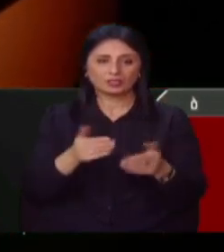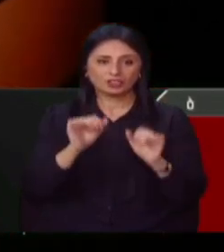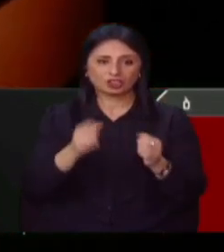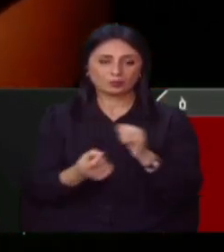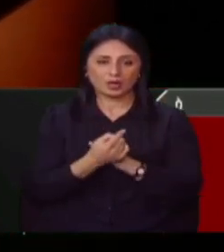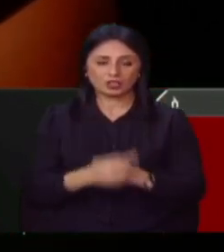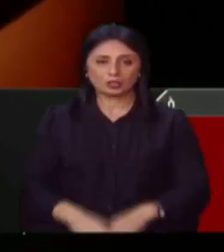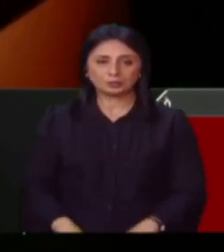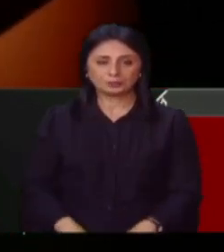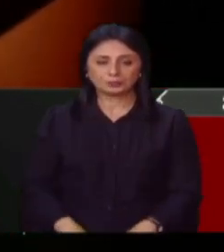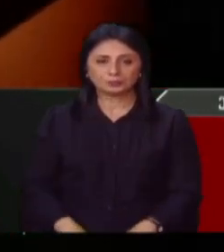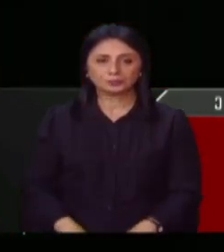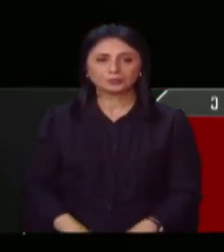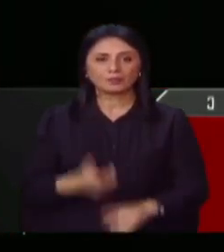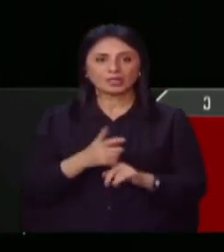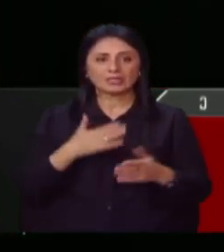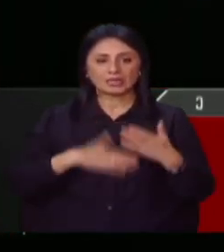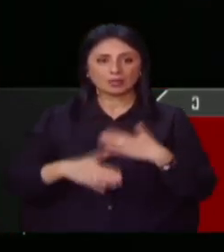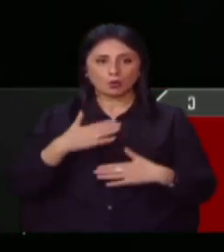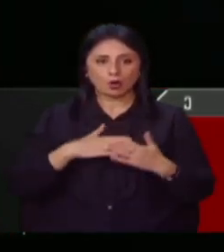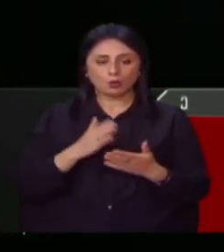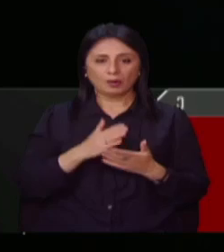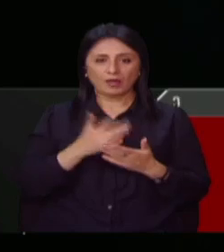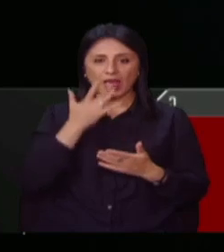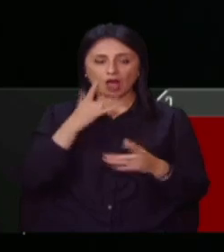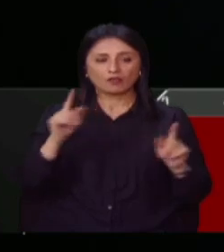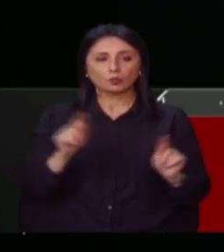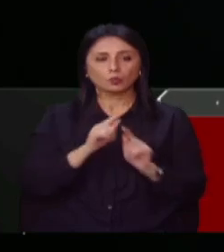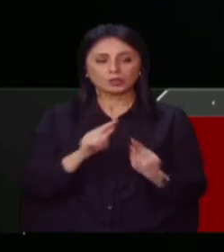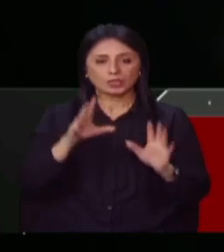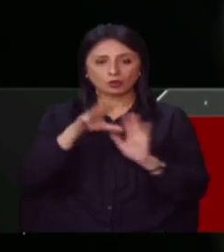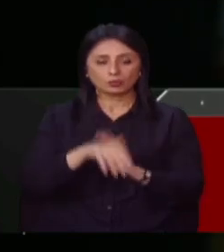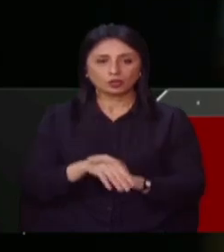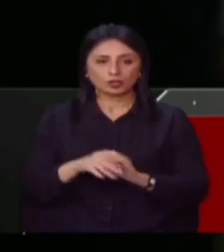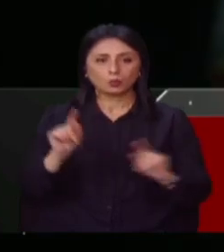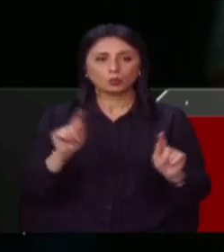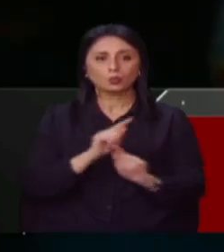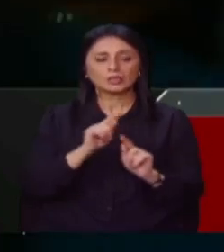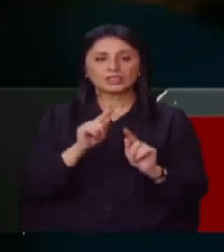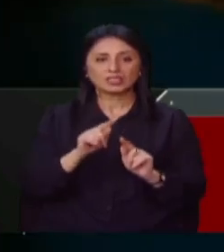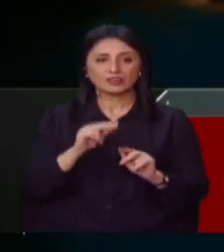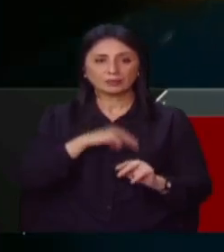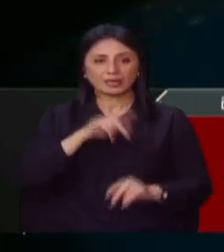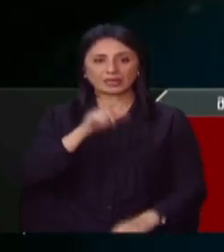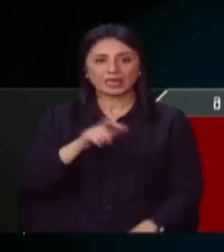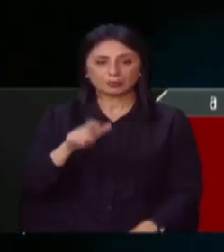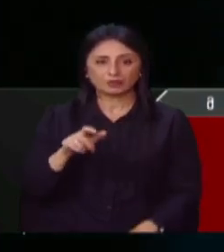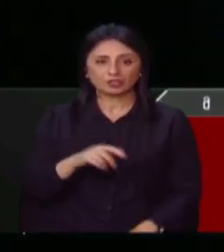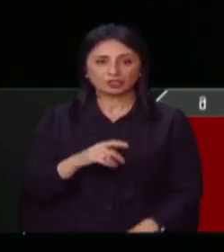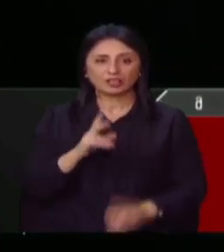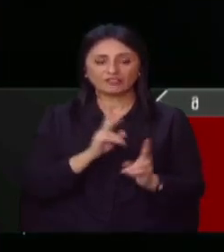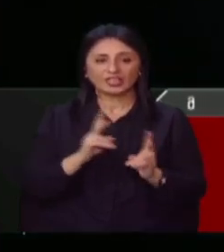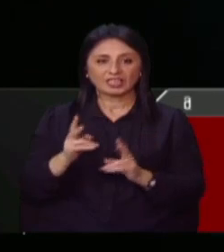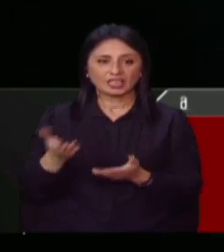შესაძლებლობაც გაჩნდა. Ძალზედ მოხარულები ვართ ეროვნულ მუზეუმში. Muzeumis tanamshromlebi,